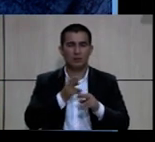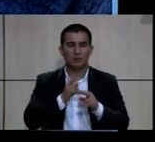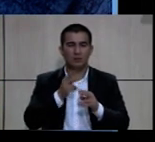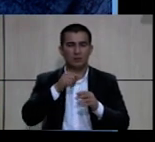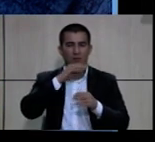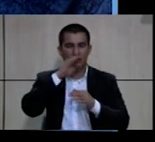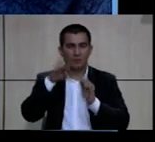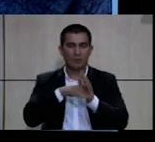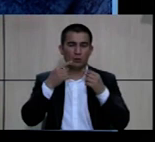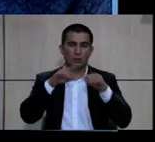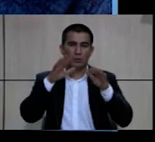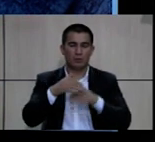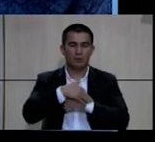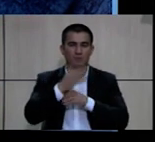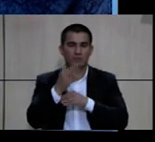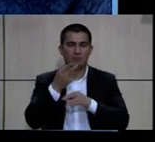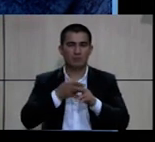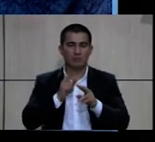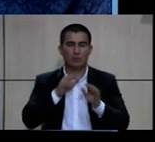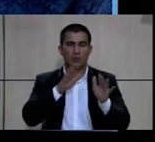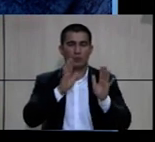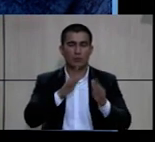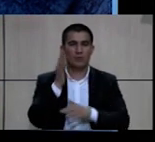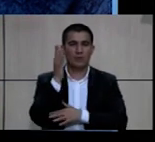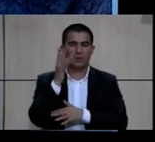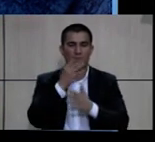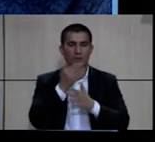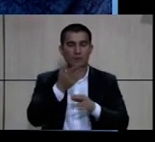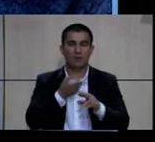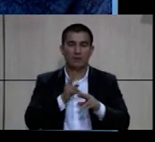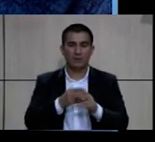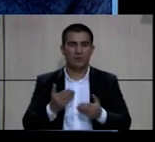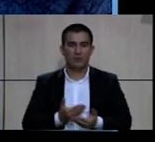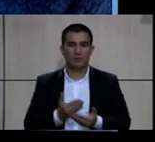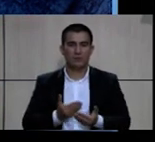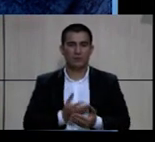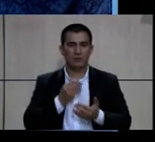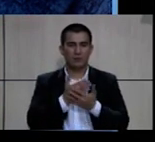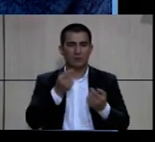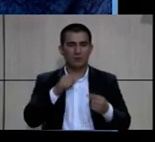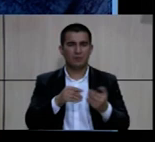ochiladi. Koala daraxtda yashashga moslashgan hayvondir.